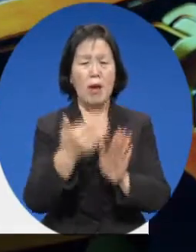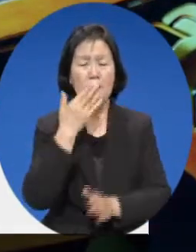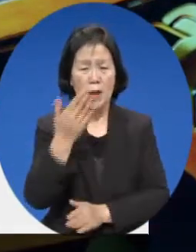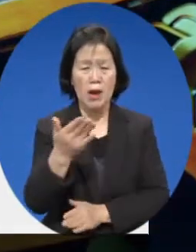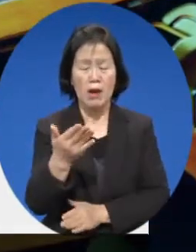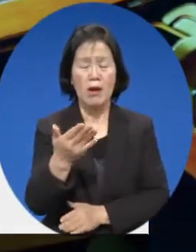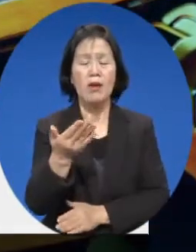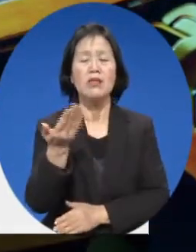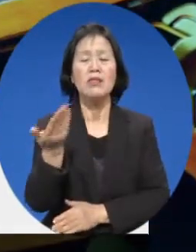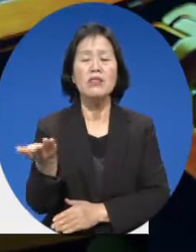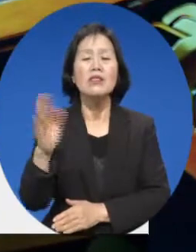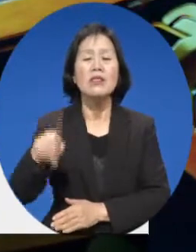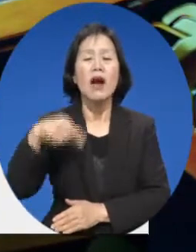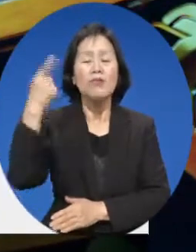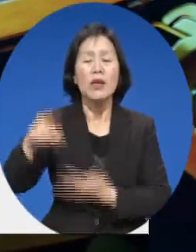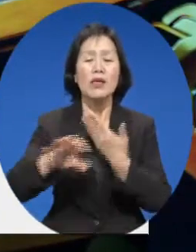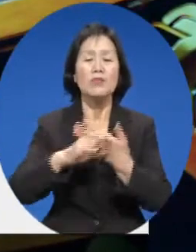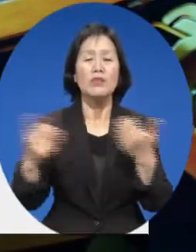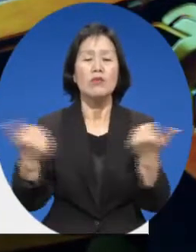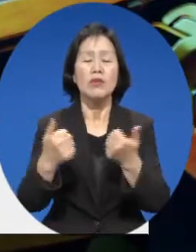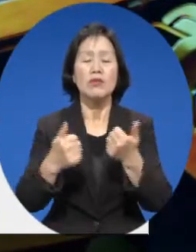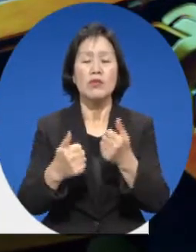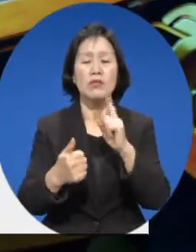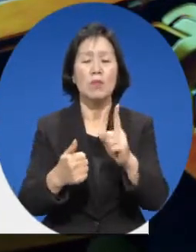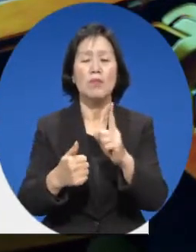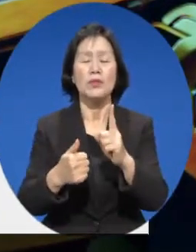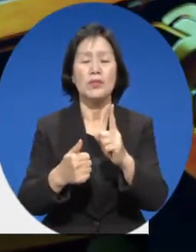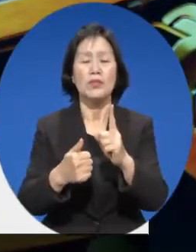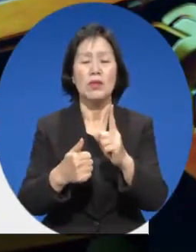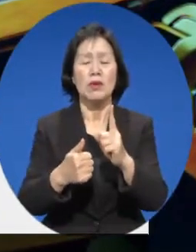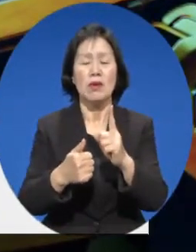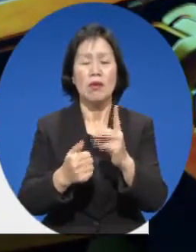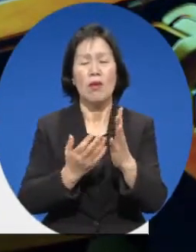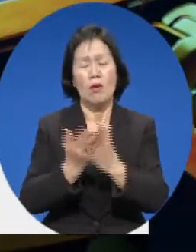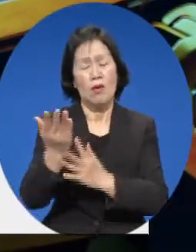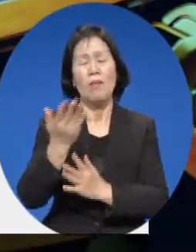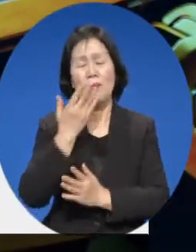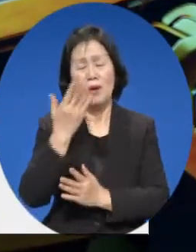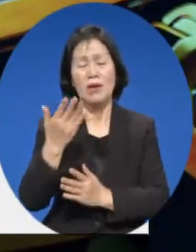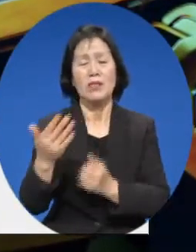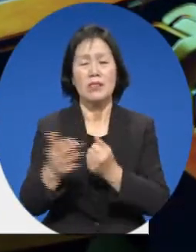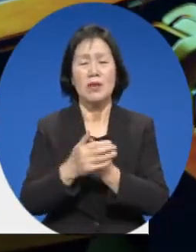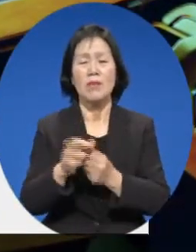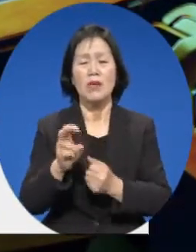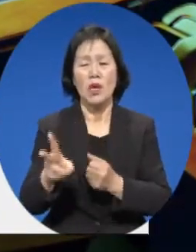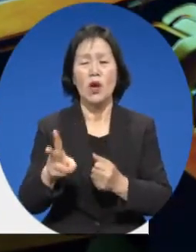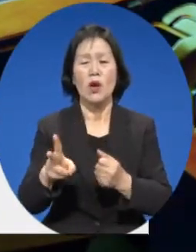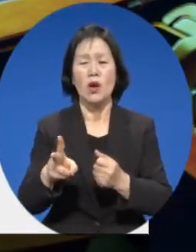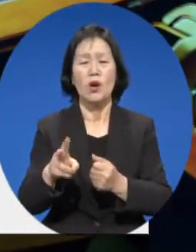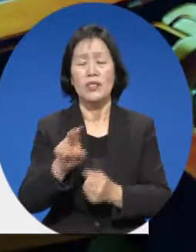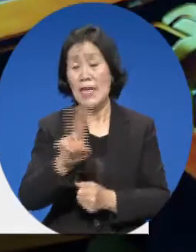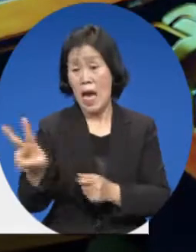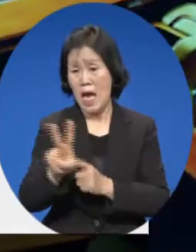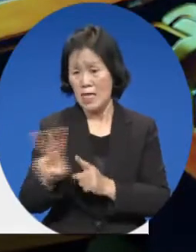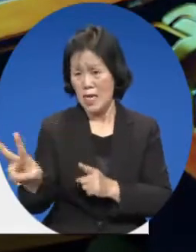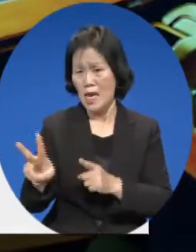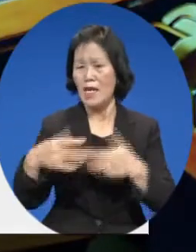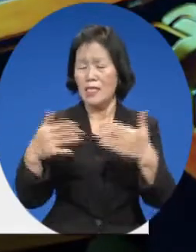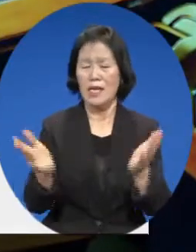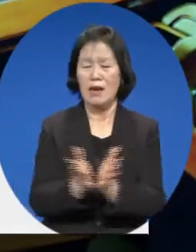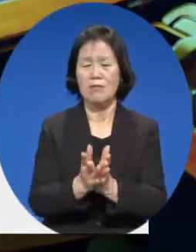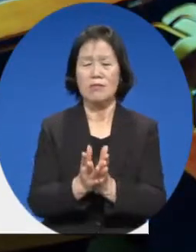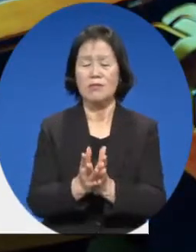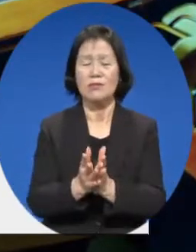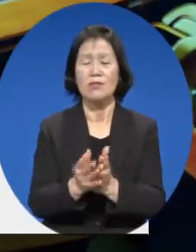임시 위해서는 첫번째의 안으로 통과될 수 밖에 없는 그런 상황이기 때문에 지금 여당으로 서는 사실 속수무책 아 야당으로 서는 속수무책인